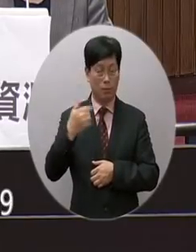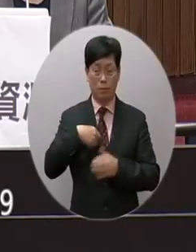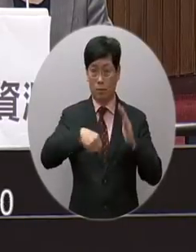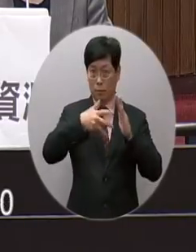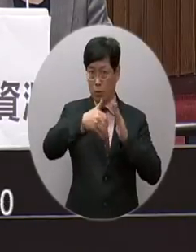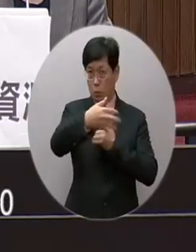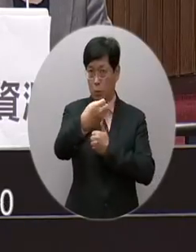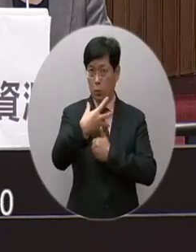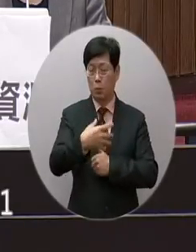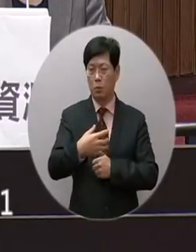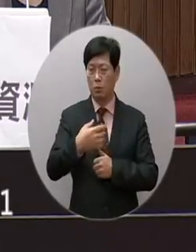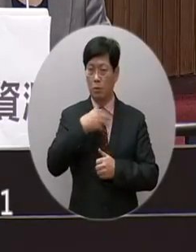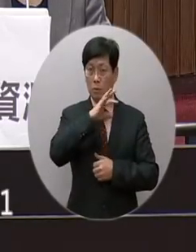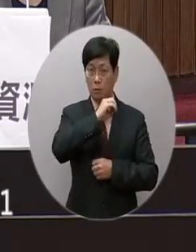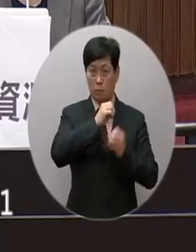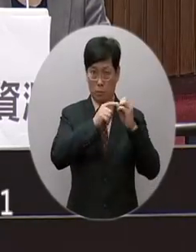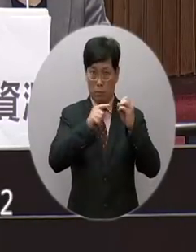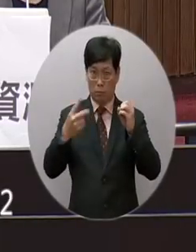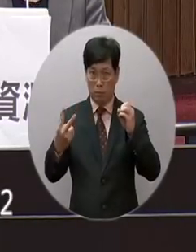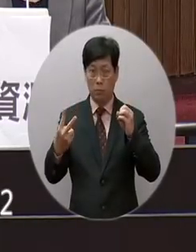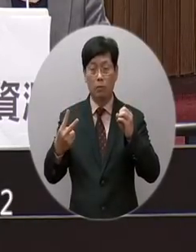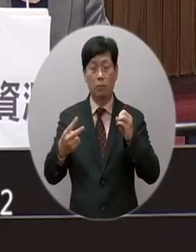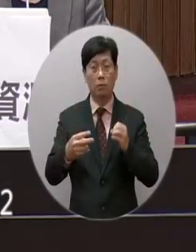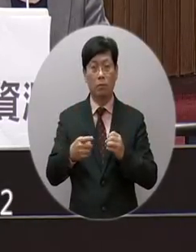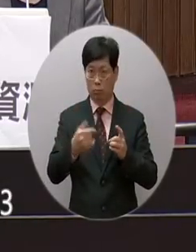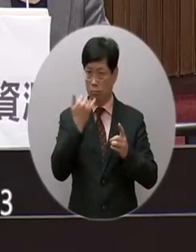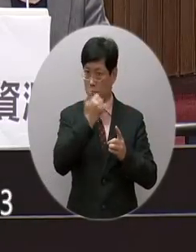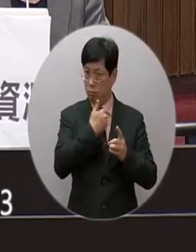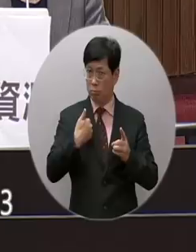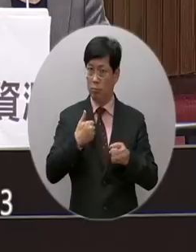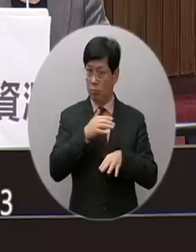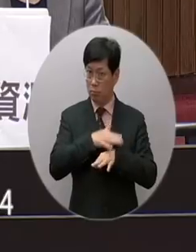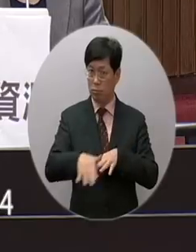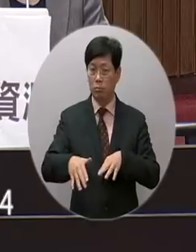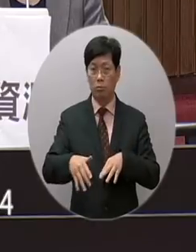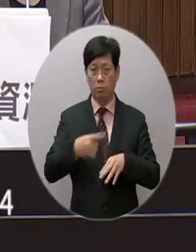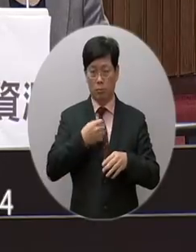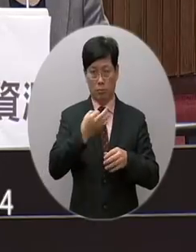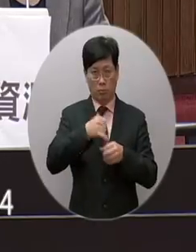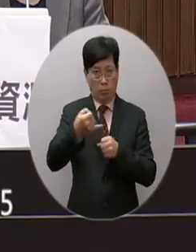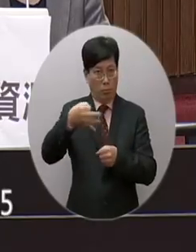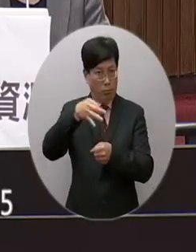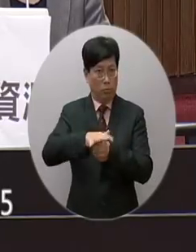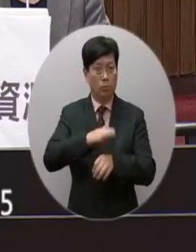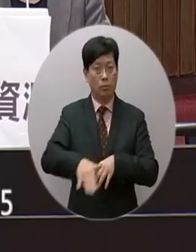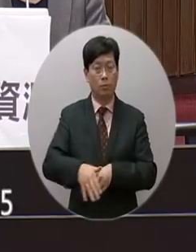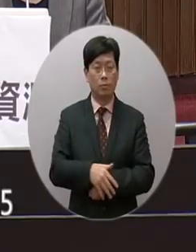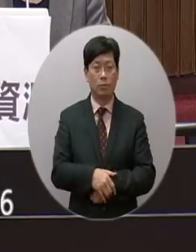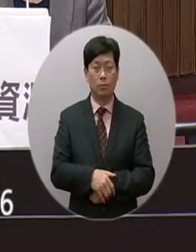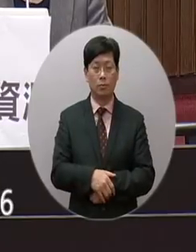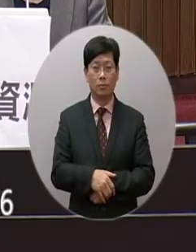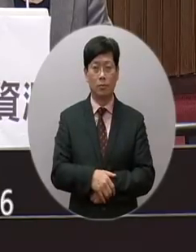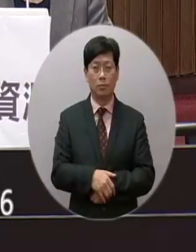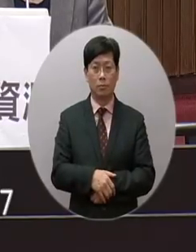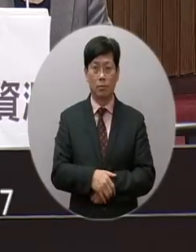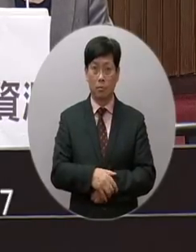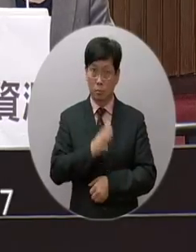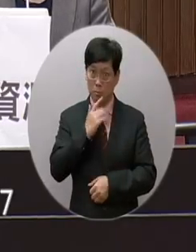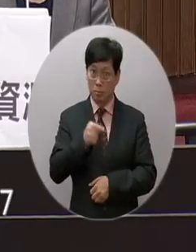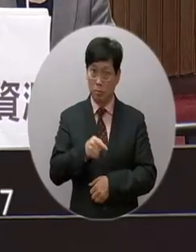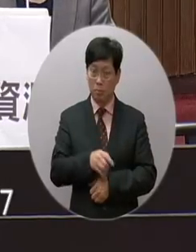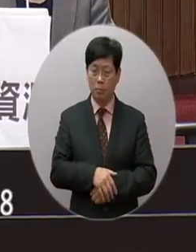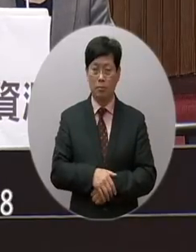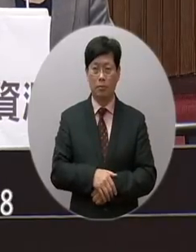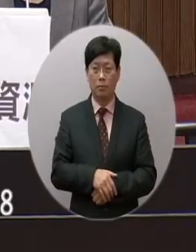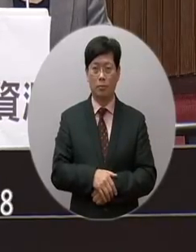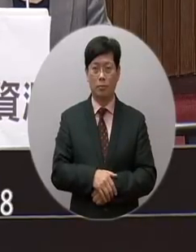个院长有提到，就是说0到2岁的这个部分，你们可能会有这个津贴的补助， 是不是？是有